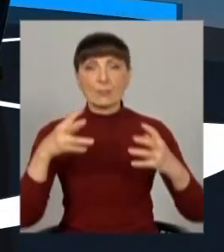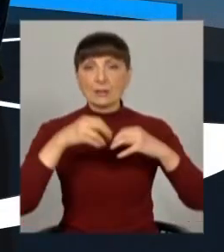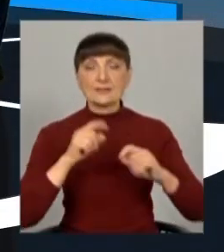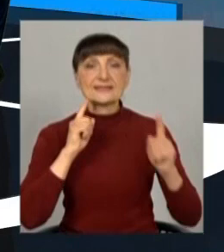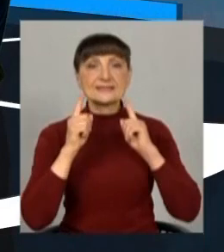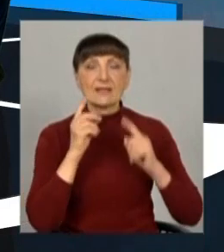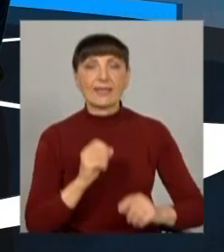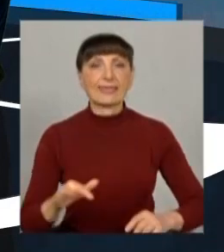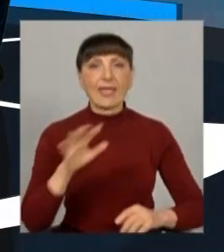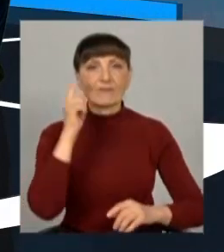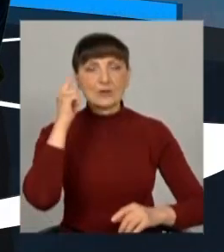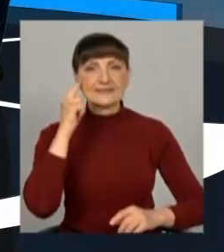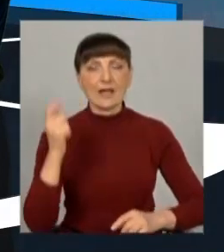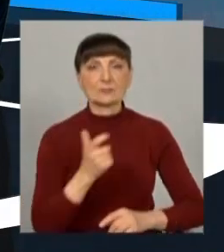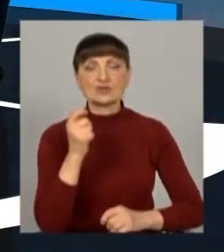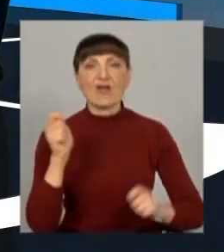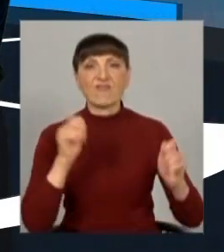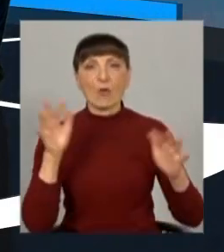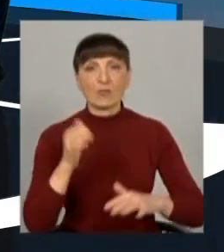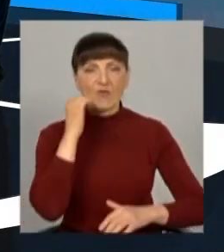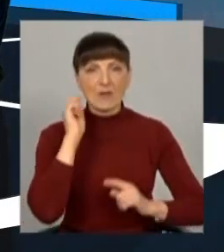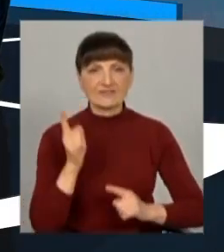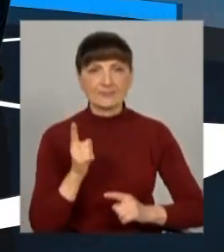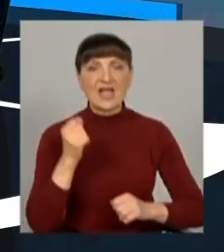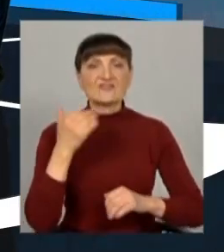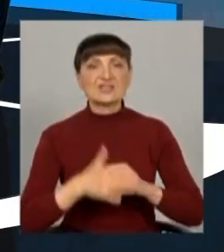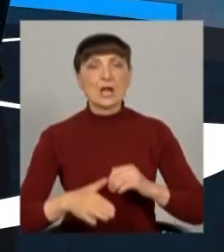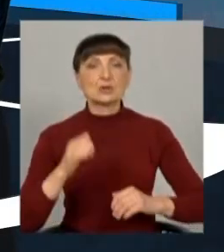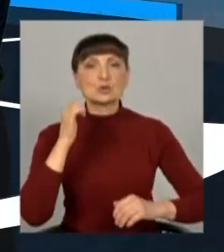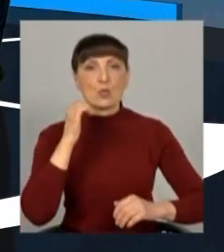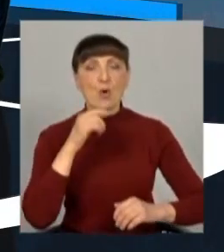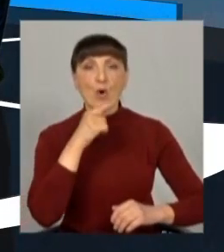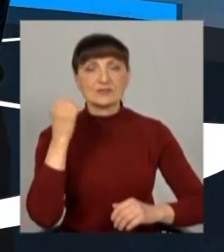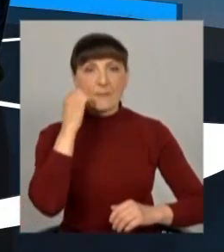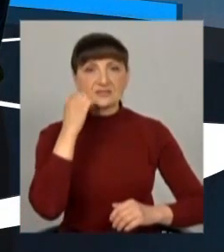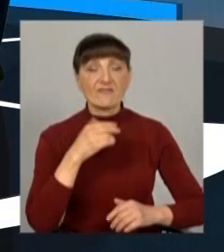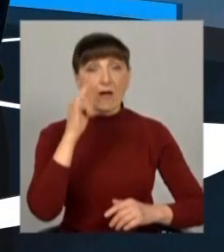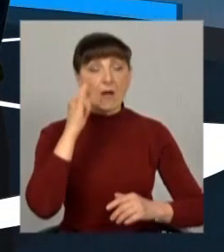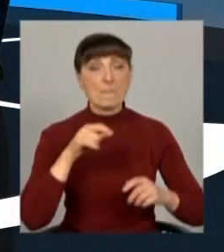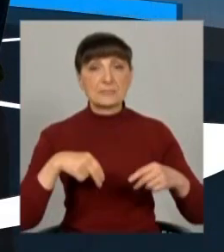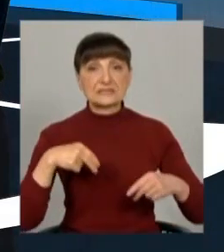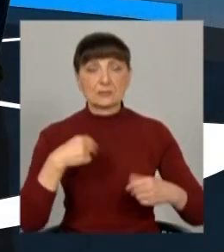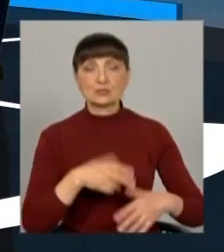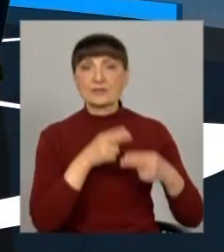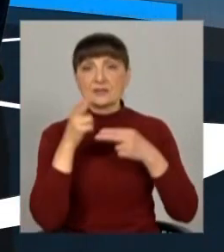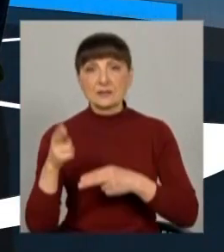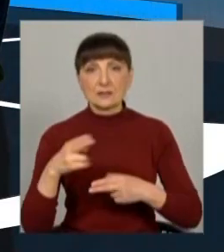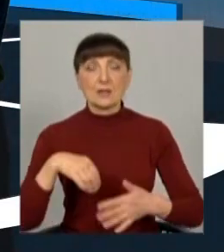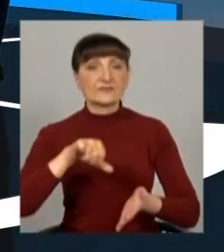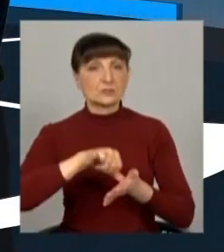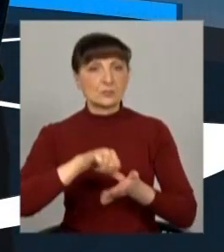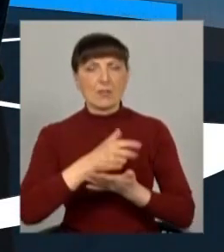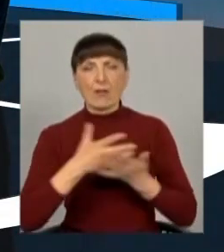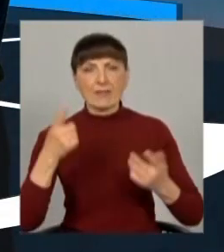заседании Евразийского экономического форума в Москве. В столицу России президент Казахстана прибыл накануне и выступил с рядом заявлений,